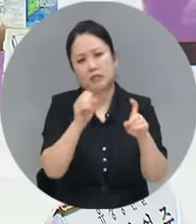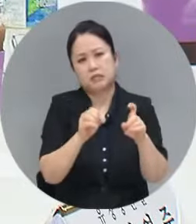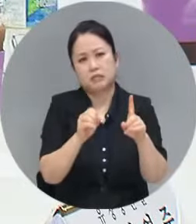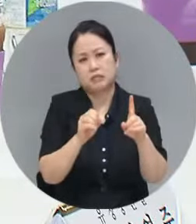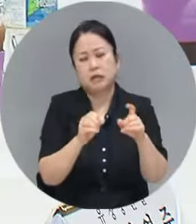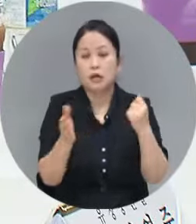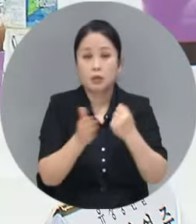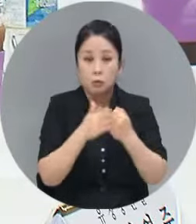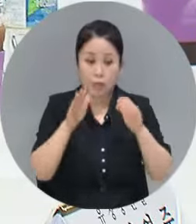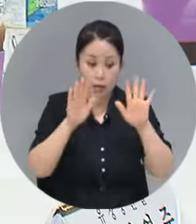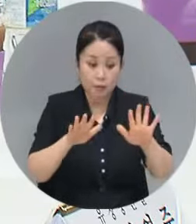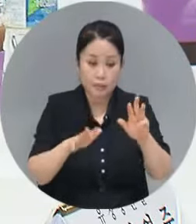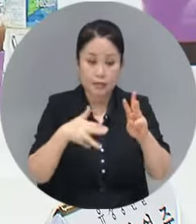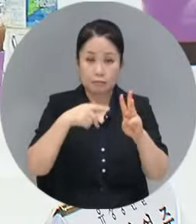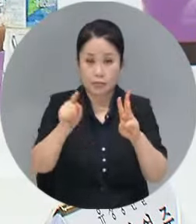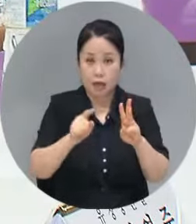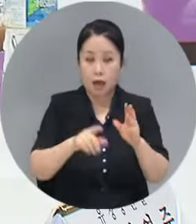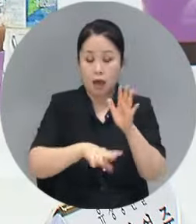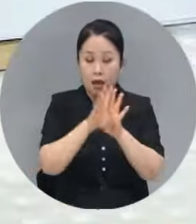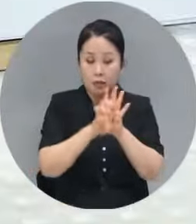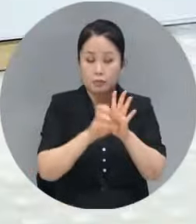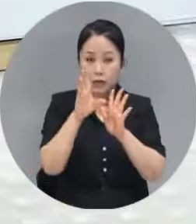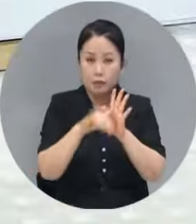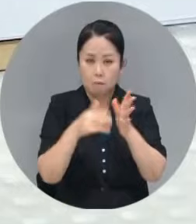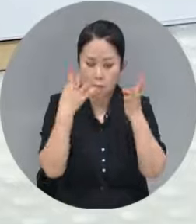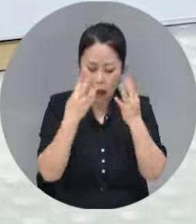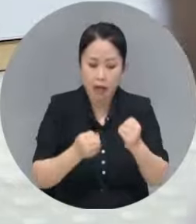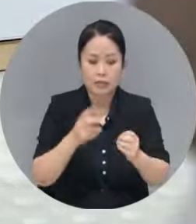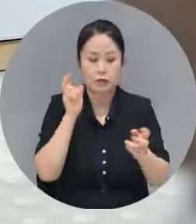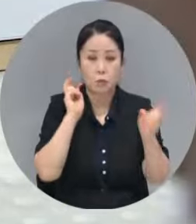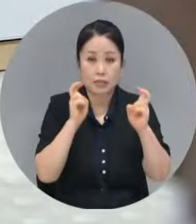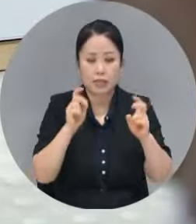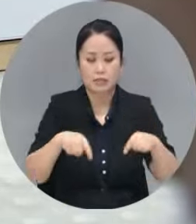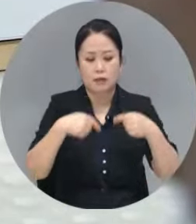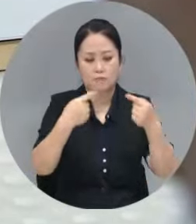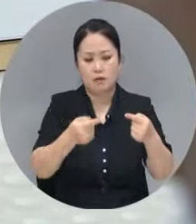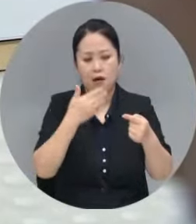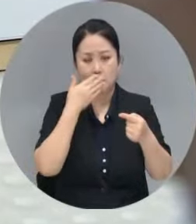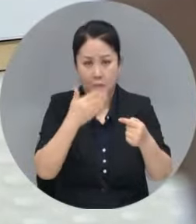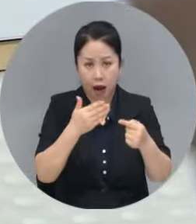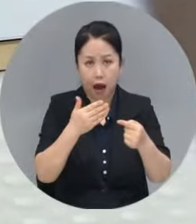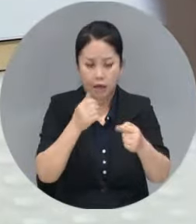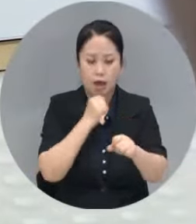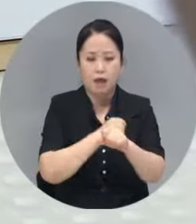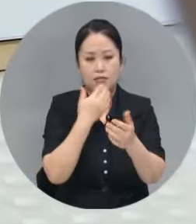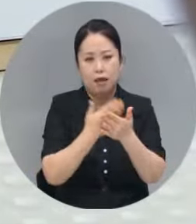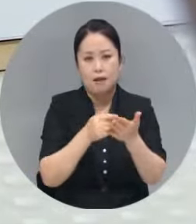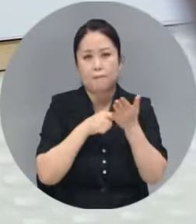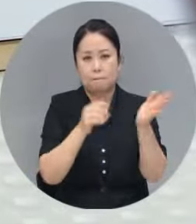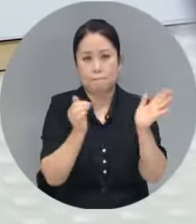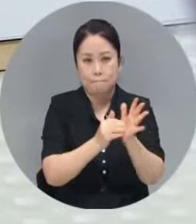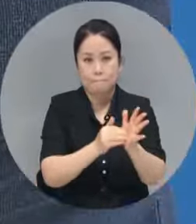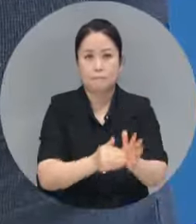만큼 이번 3차 입찰에서는 더 많은 지역 기업이 참여할 수 있도록 해달라고 요청했습니다.